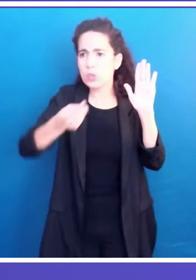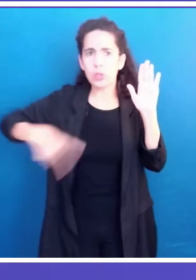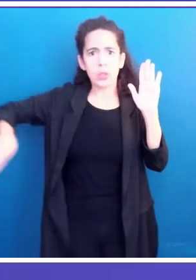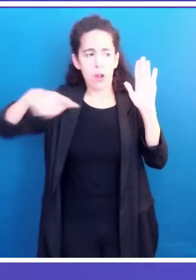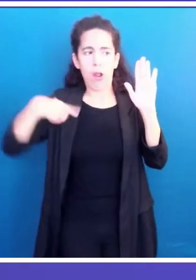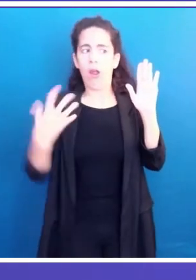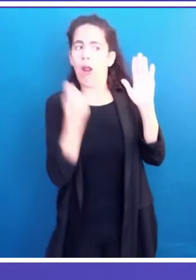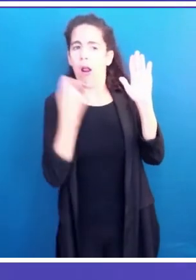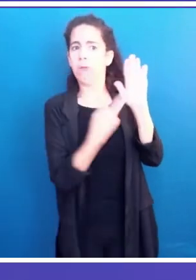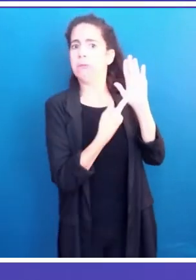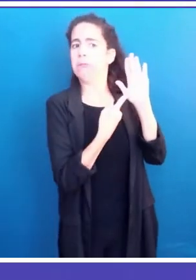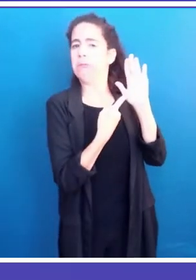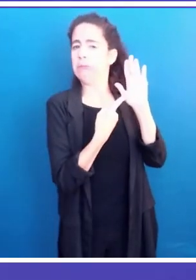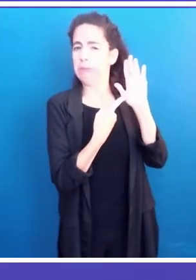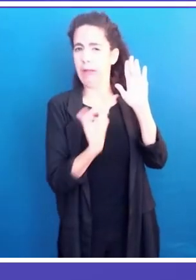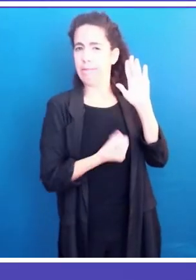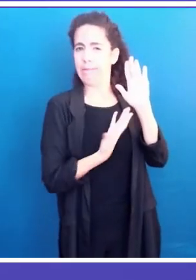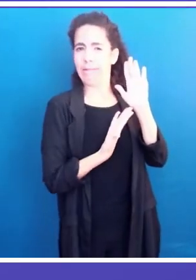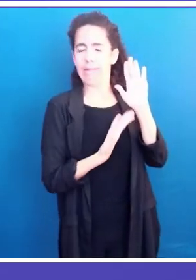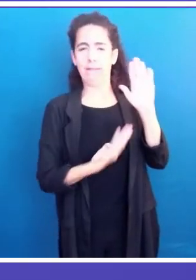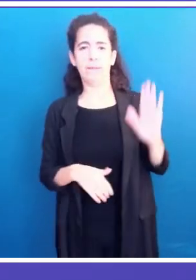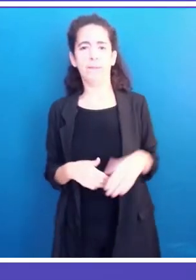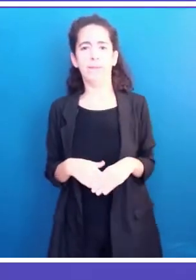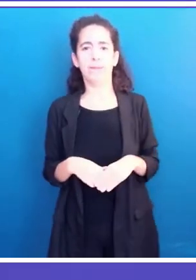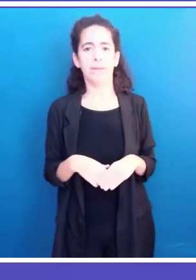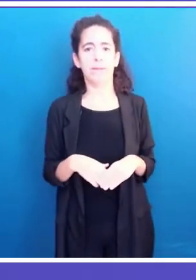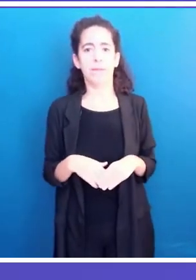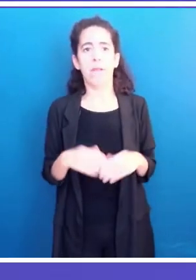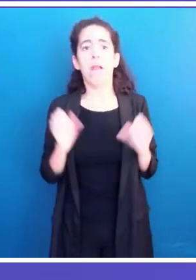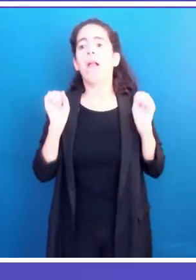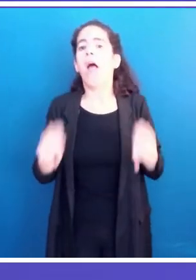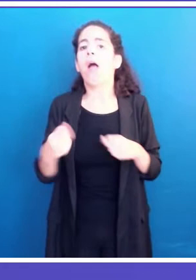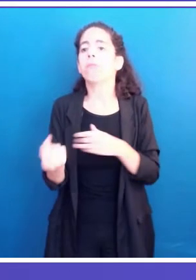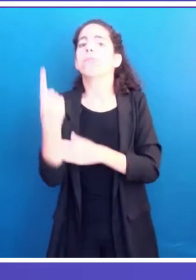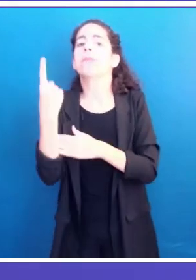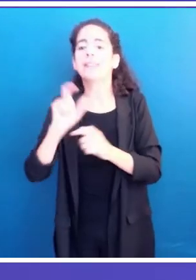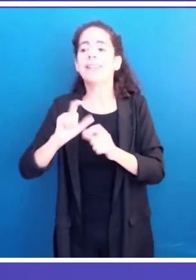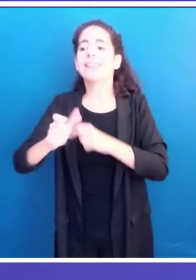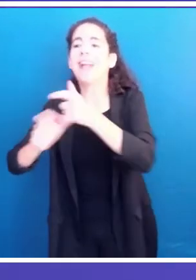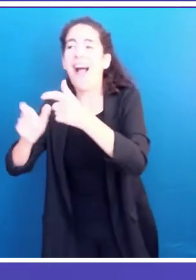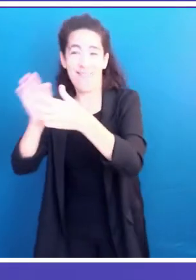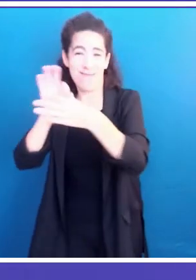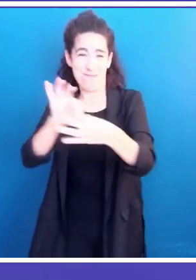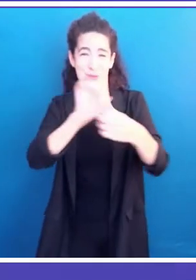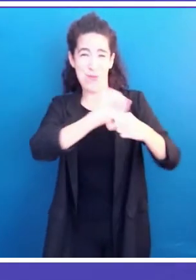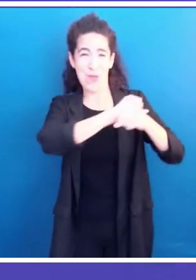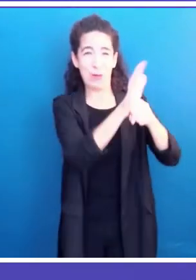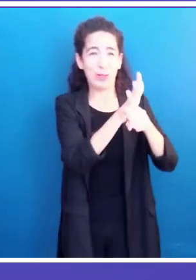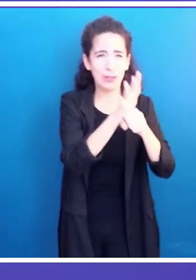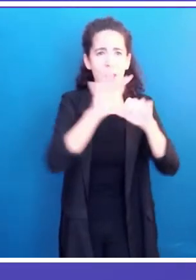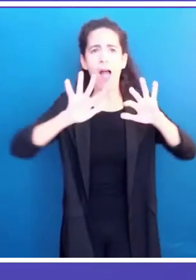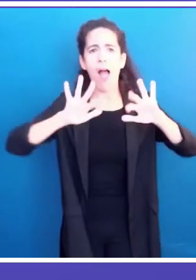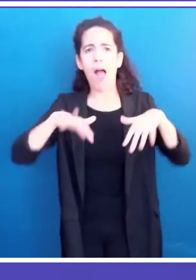هذه الأجندة أو الخطة، علينا أن نقوم بإرساء التحالفات، وعلينا أن نقوم بإدماج